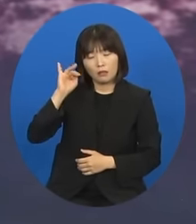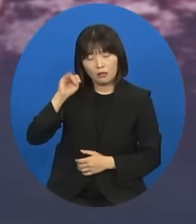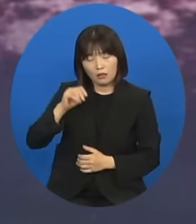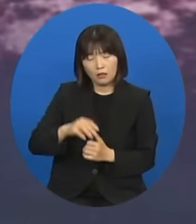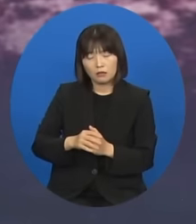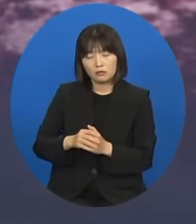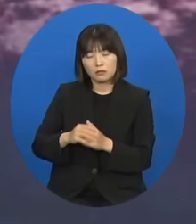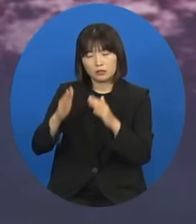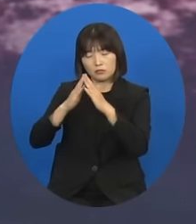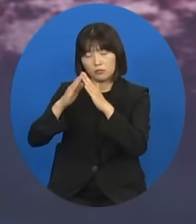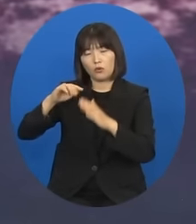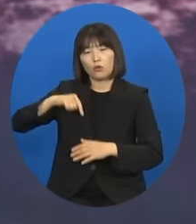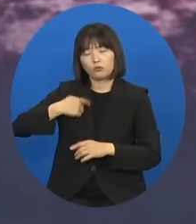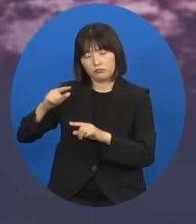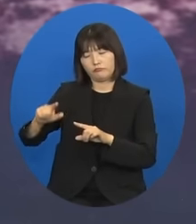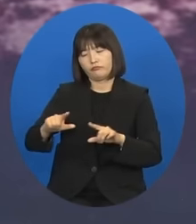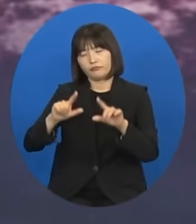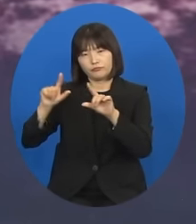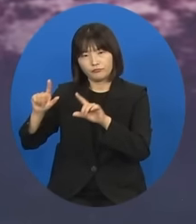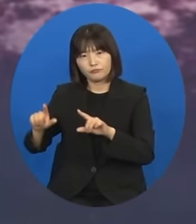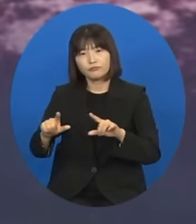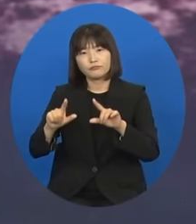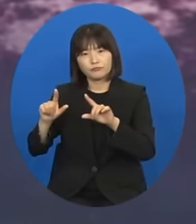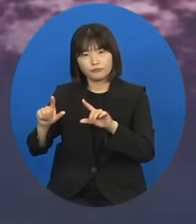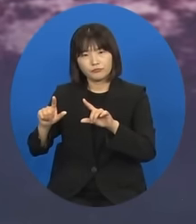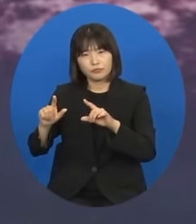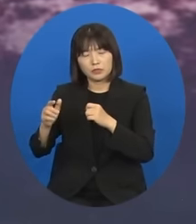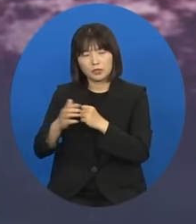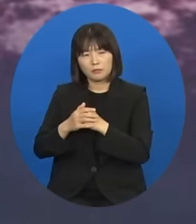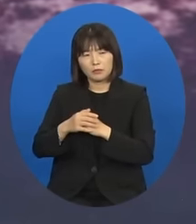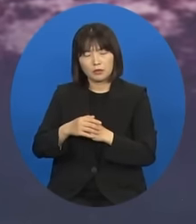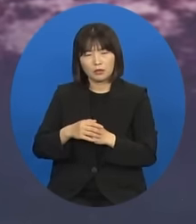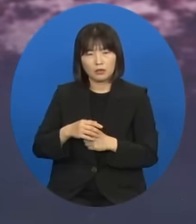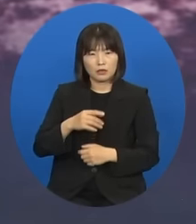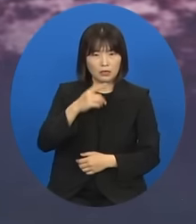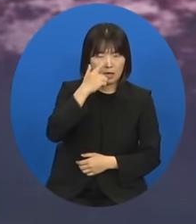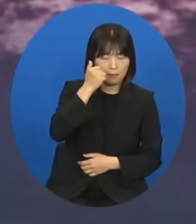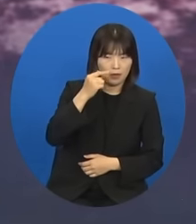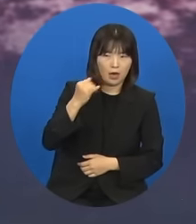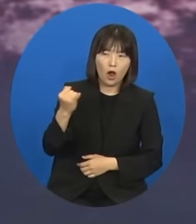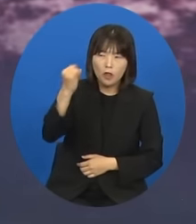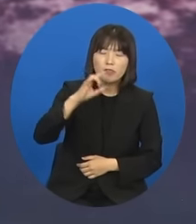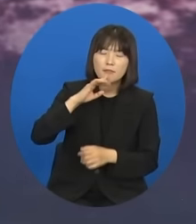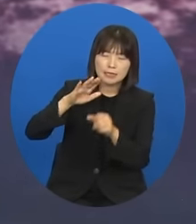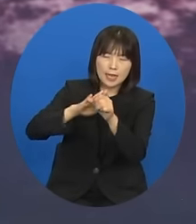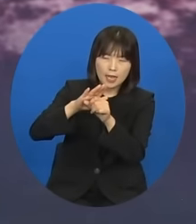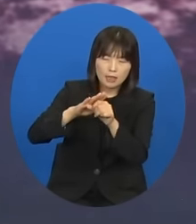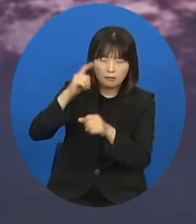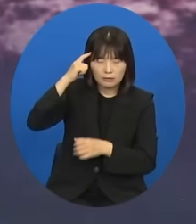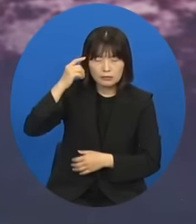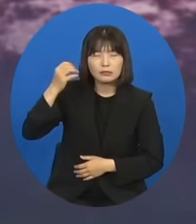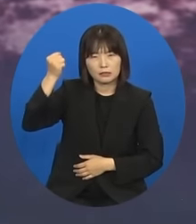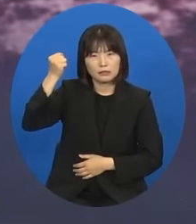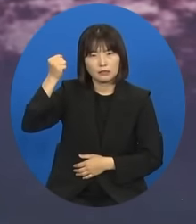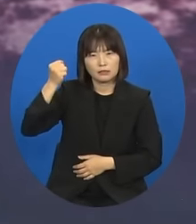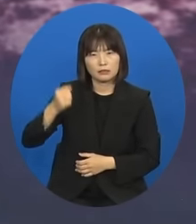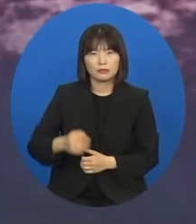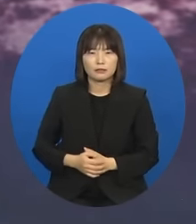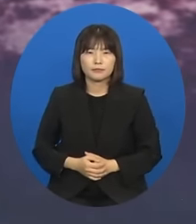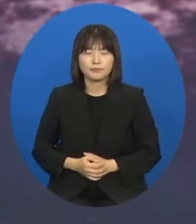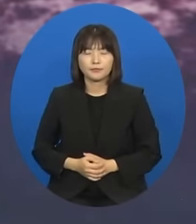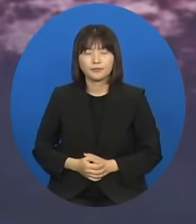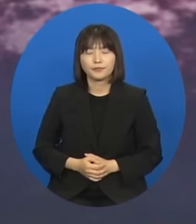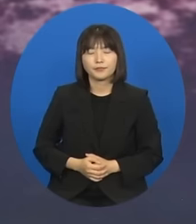집에서 혼자 보내니까 그런 생각 하겠습니까 아버지가 아빠는 날 사랑하지 않아 막 이렇게